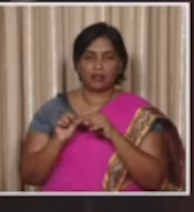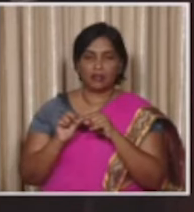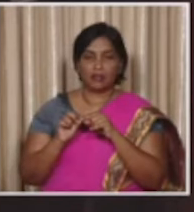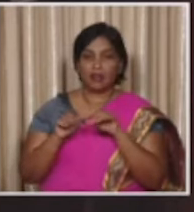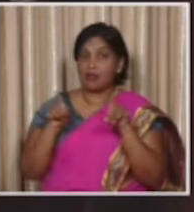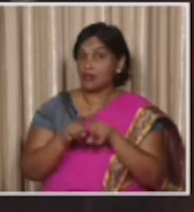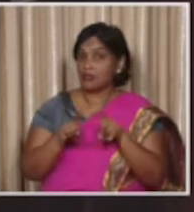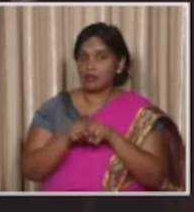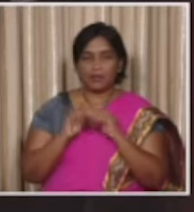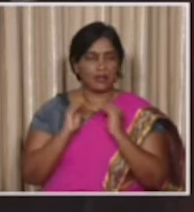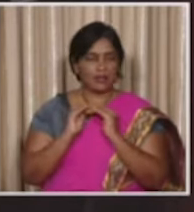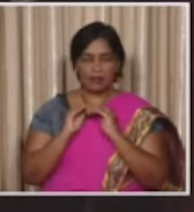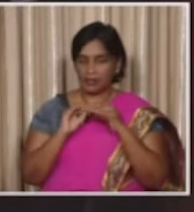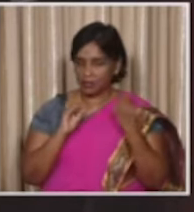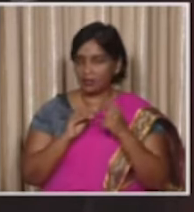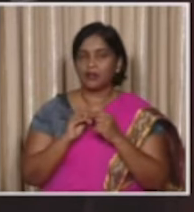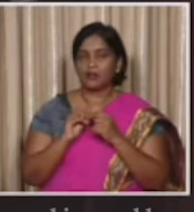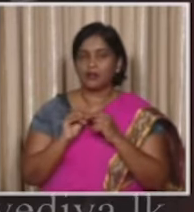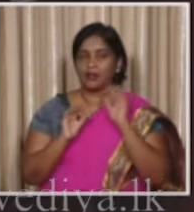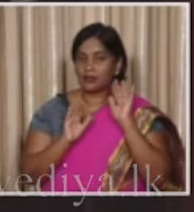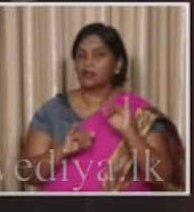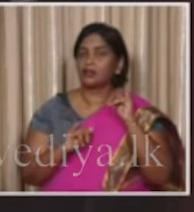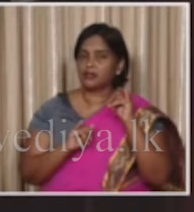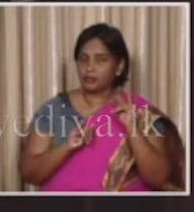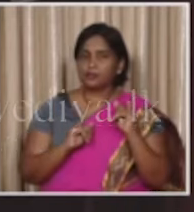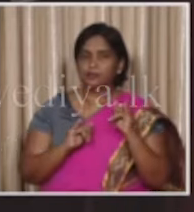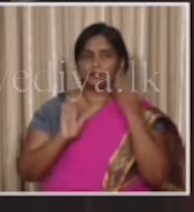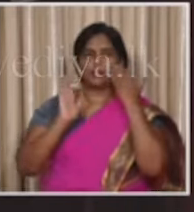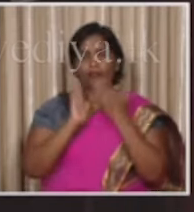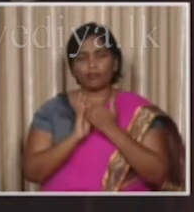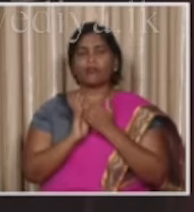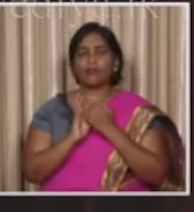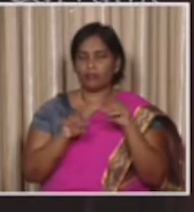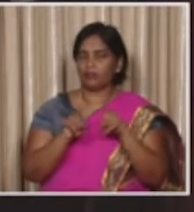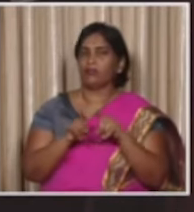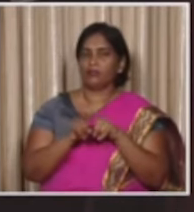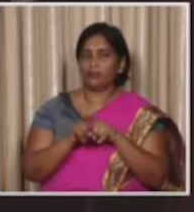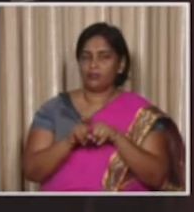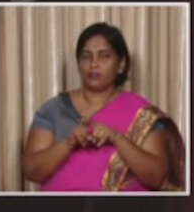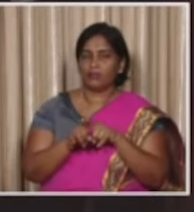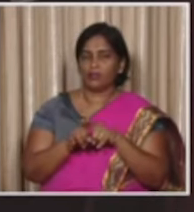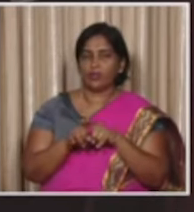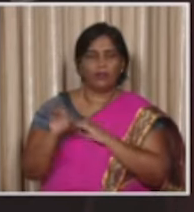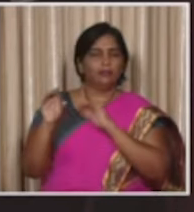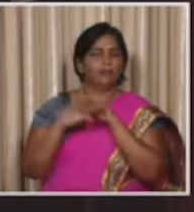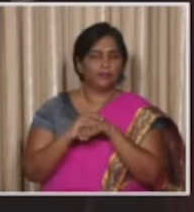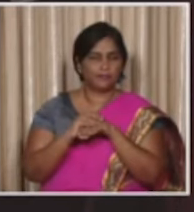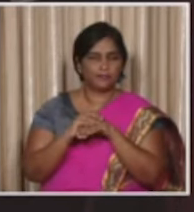සමාන කිරීමත් උචිත නැහැ. නමුත් යම් යම් විදිහ ඩුප්ලිකේට් විහාරමාදේවියෝ මේකේ පහළ